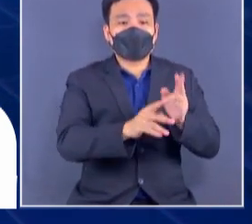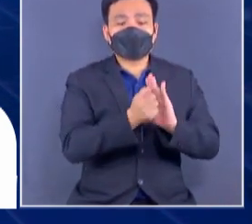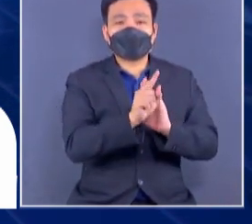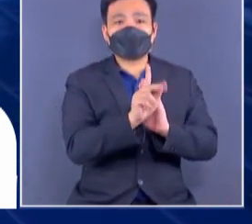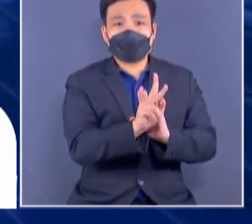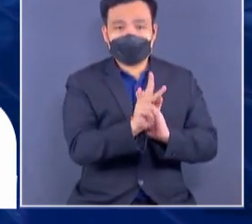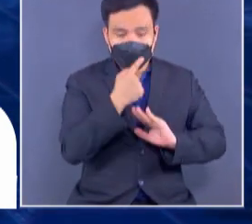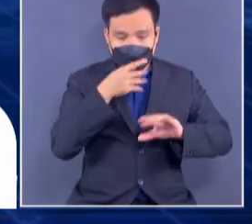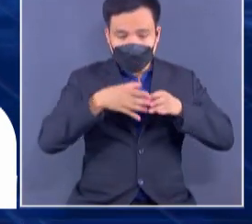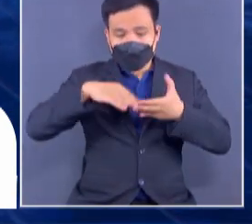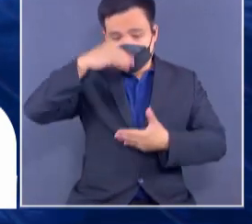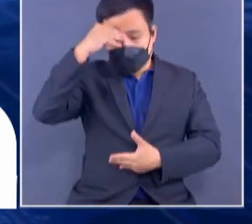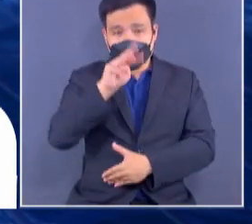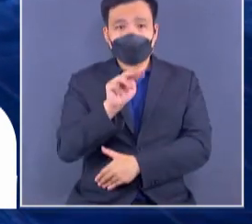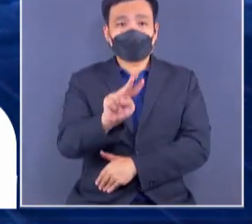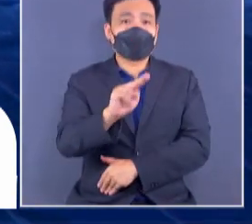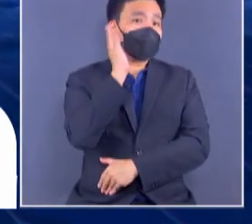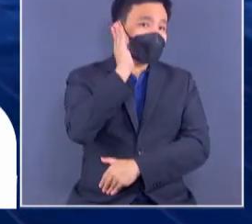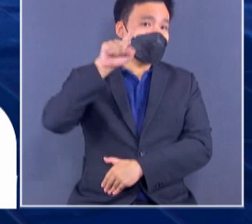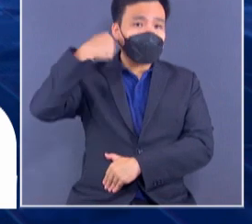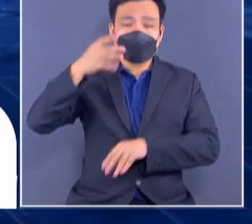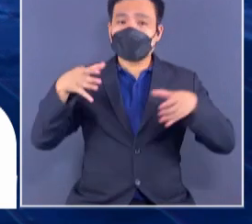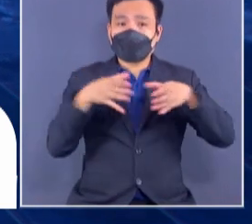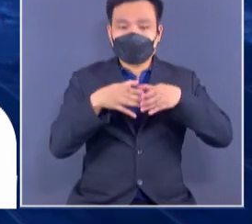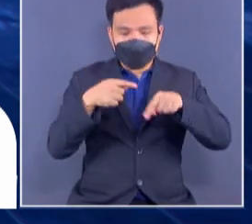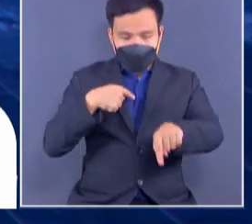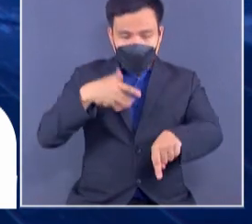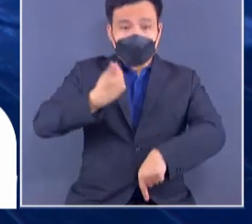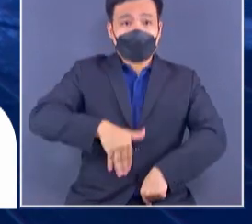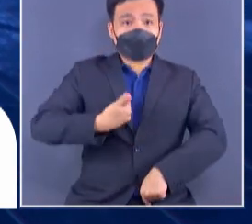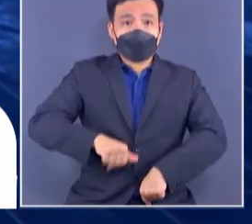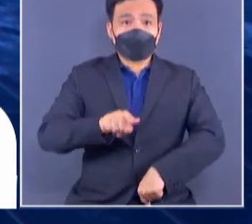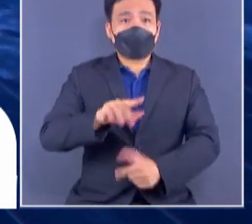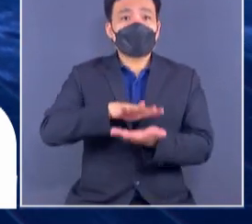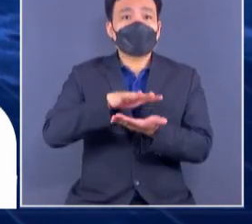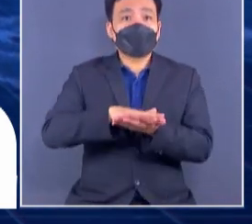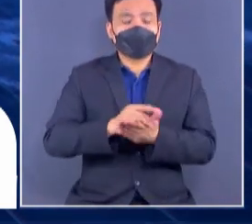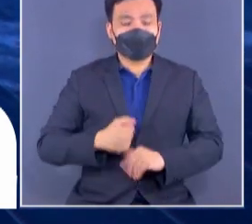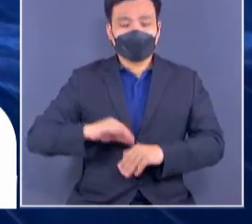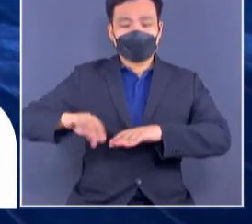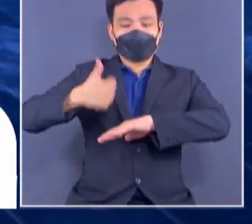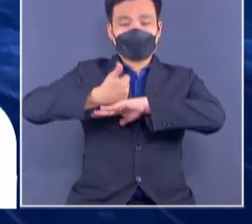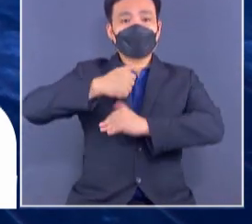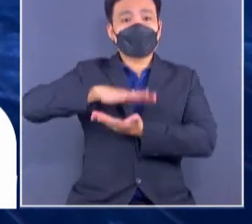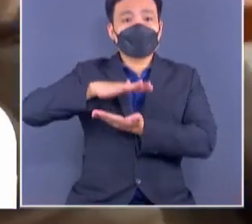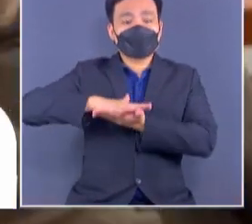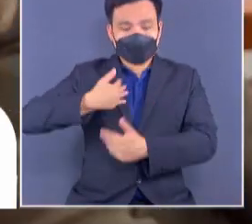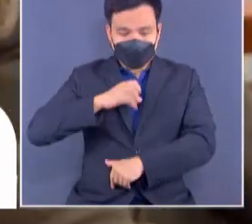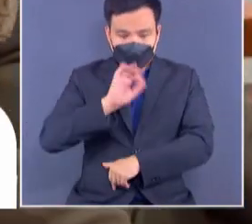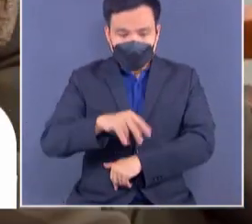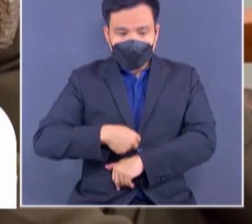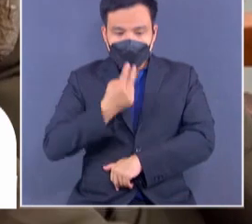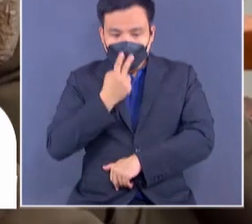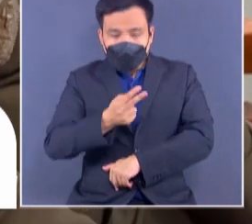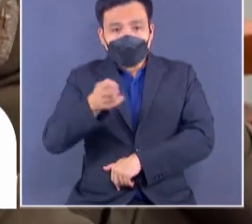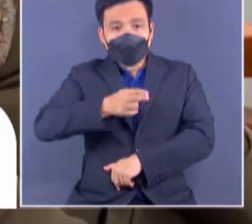.2ทั้งชายและหญิงเลยนะครับสูบกัญชาบริเวณห้องน้ำในโรงเรียนผู้อำนวยการโรงเรียนก็ออกมาเปิดเผยครับว่าเมื่อวานนี้พอเห็นคลิป